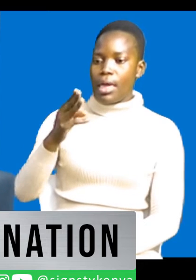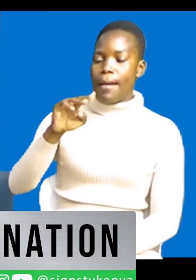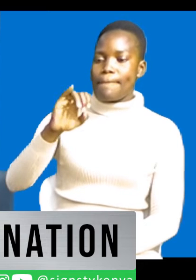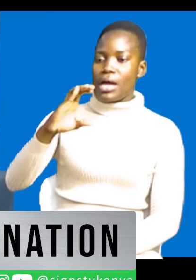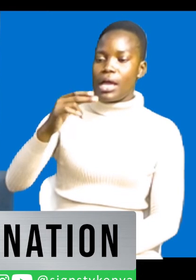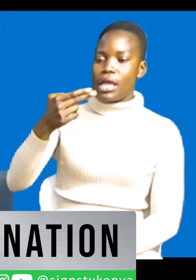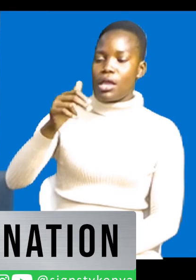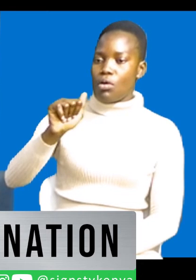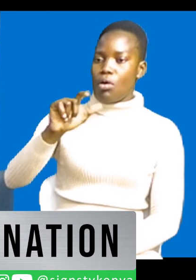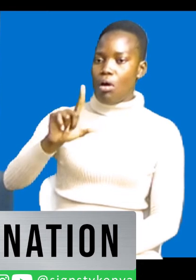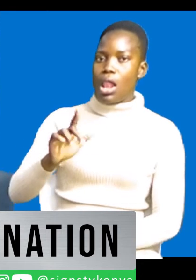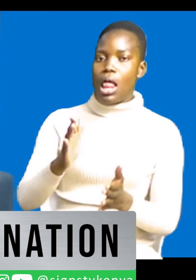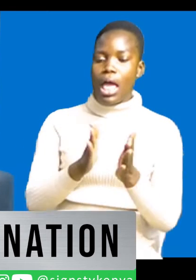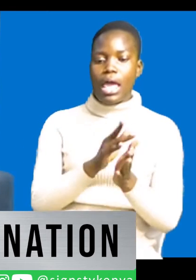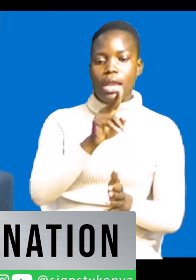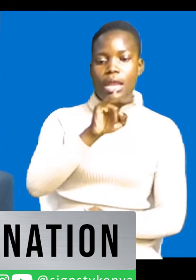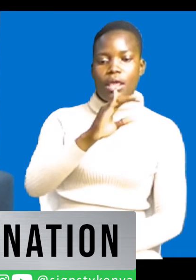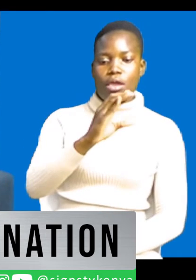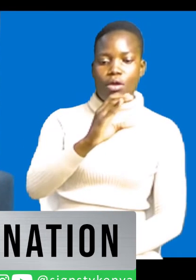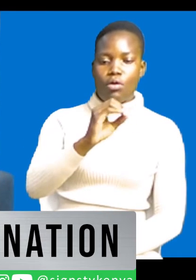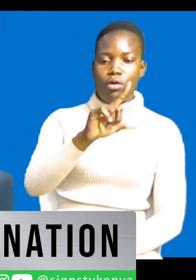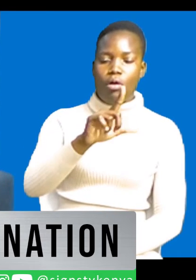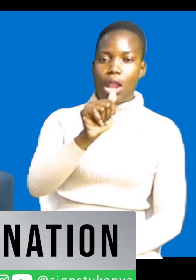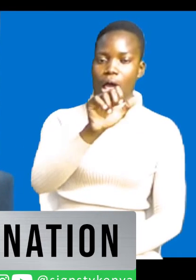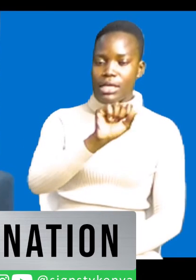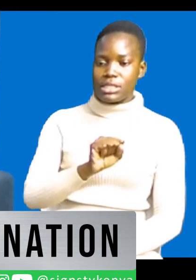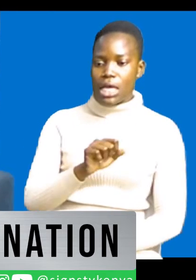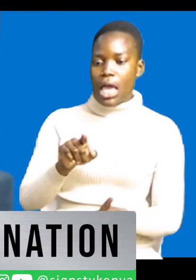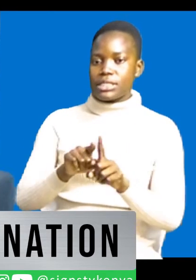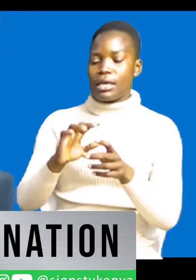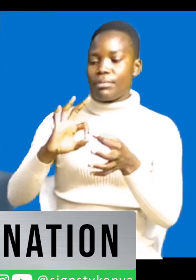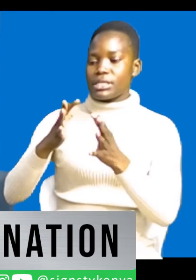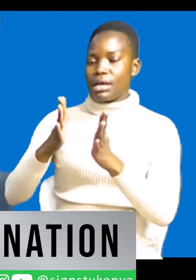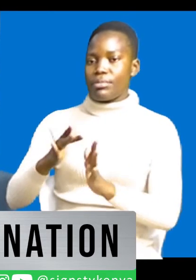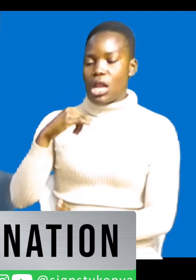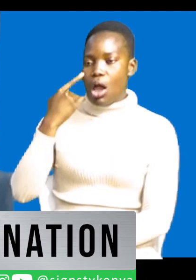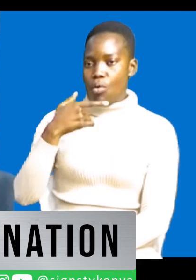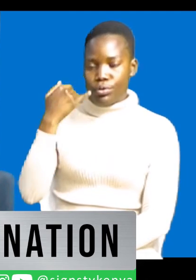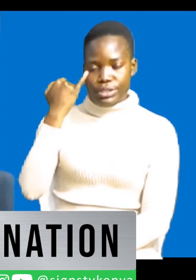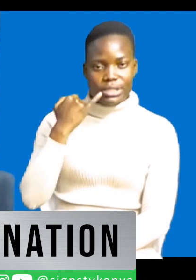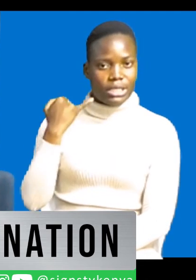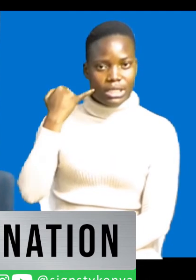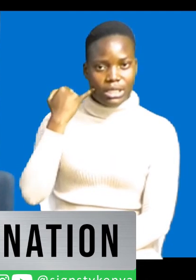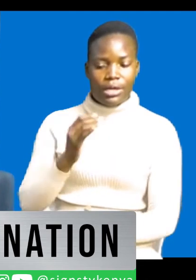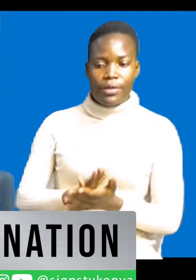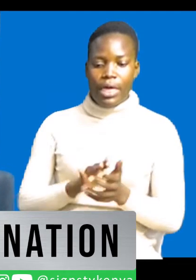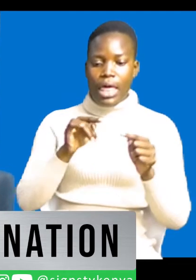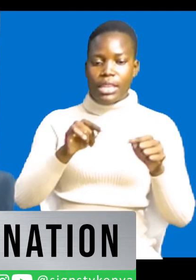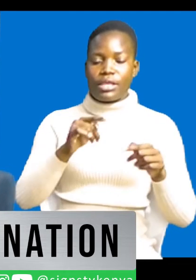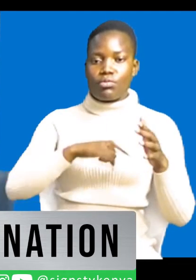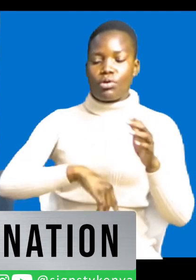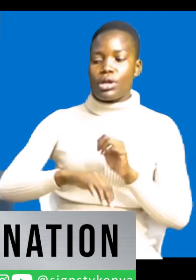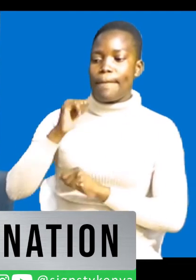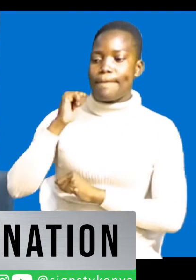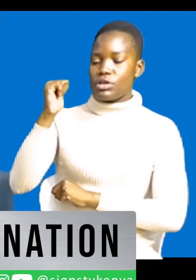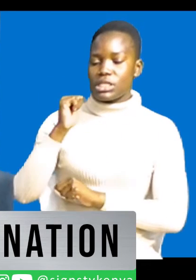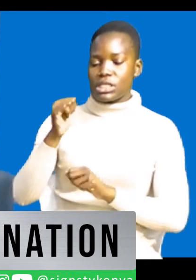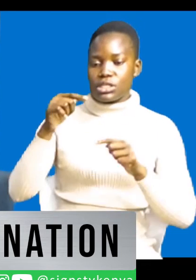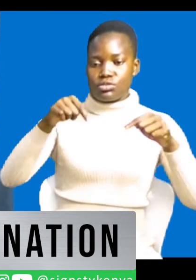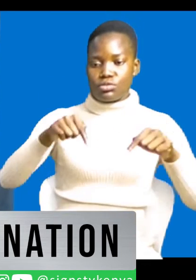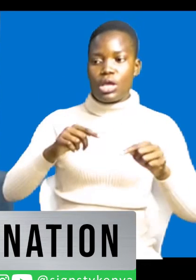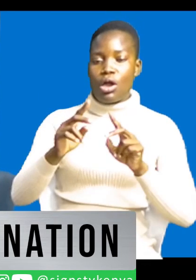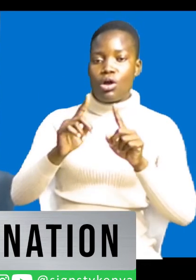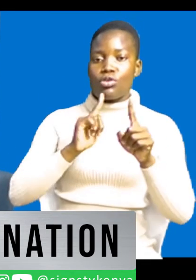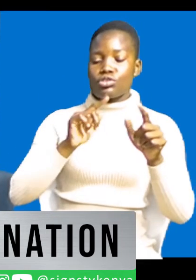Nicholas Oyo mko juu. Jedida Wafula wa sign language interpreter. This has been Politics Today. We